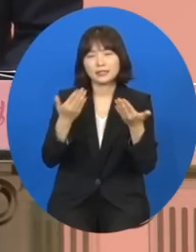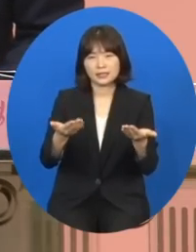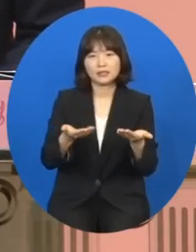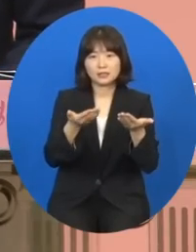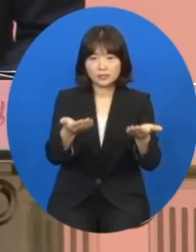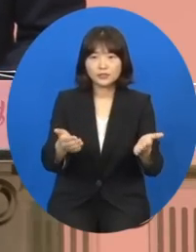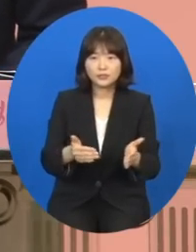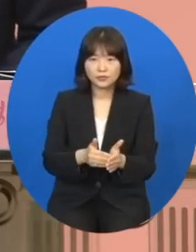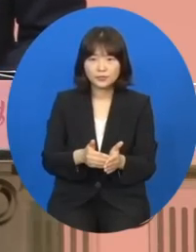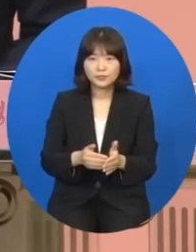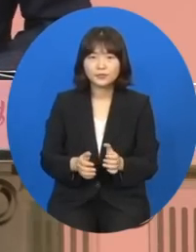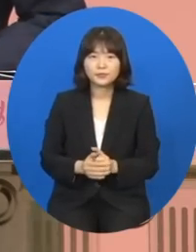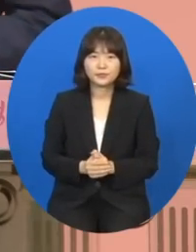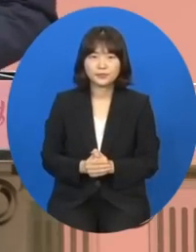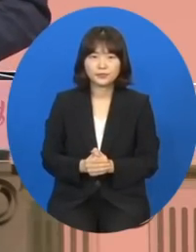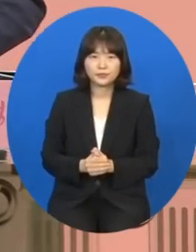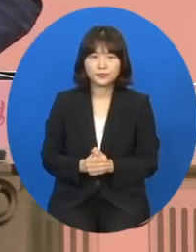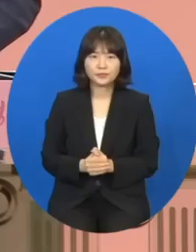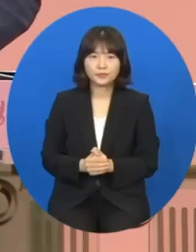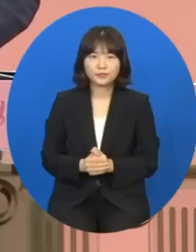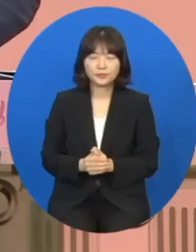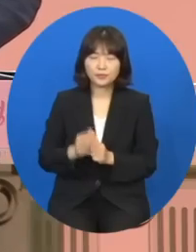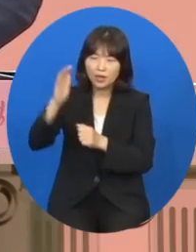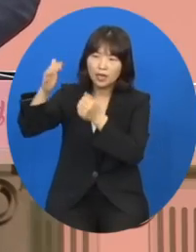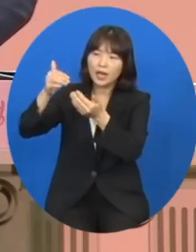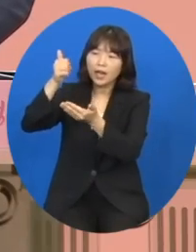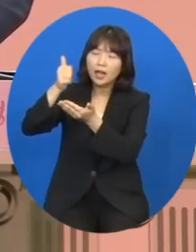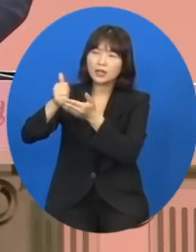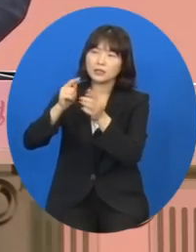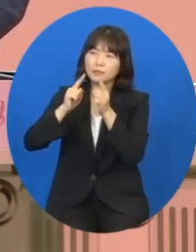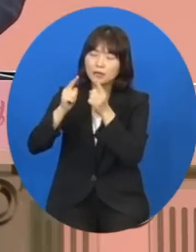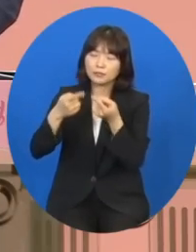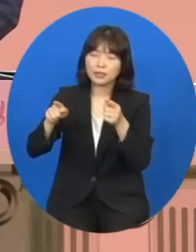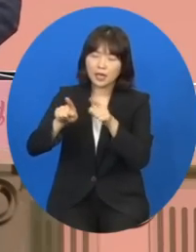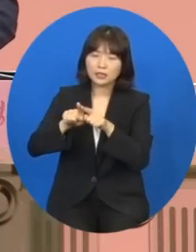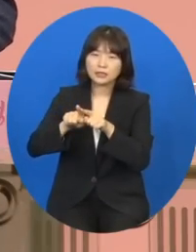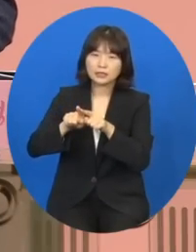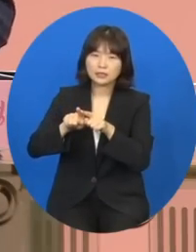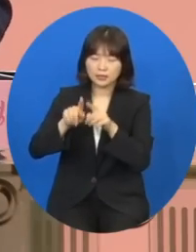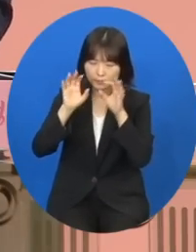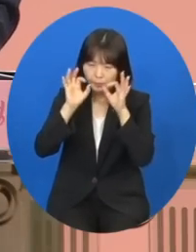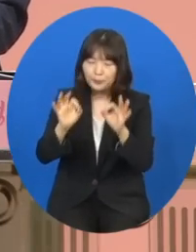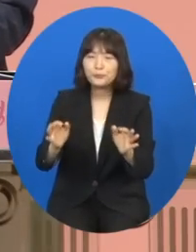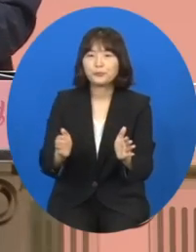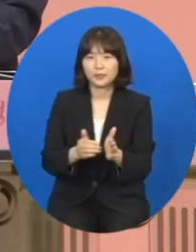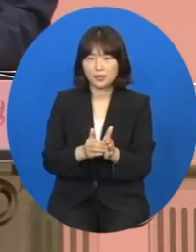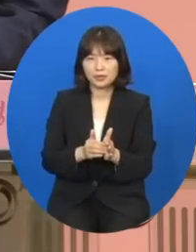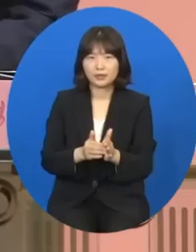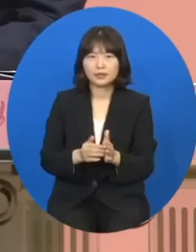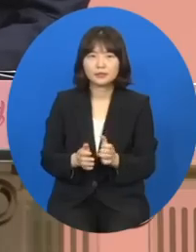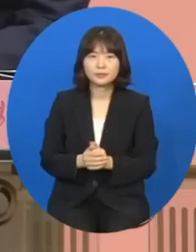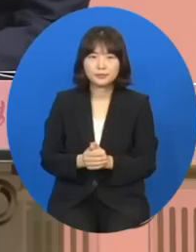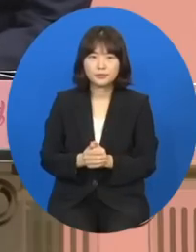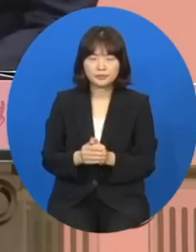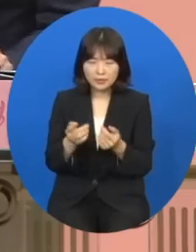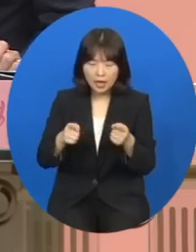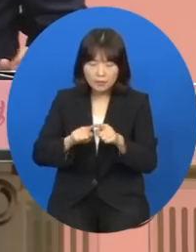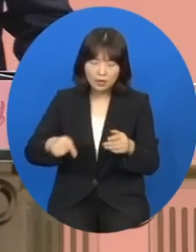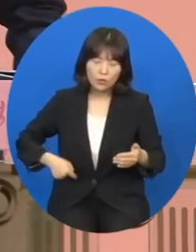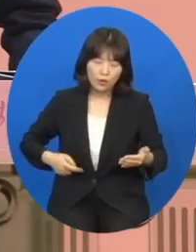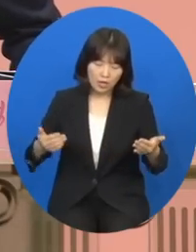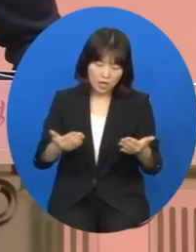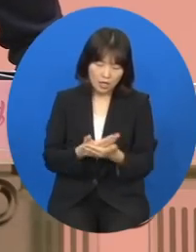줄 즉 해야될 그리고 하나님의 말씀을 같이 들었습니다 입에 펜 즉 약을 그들의 함께 회계